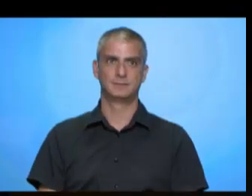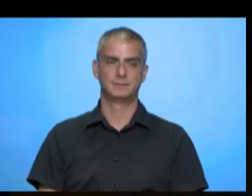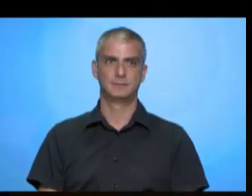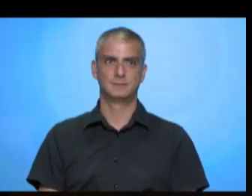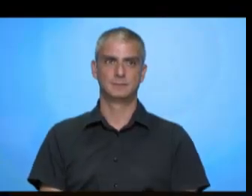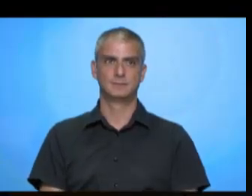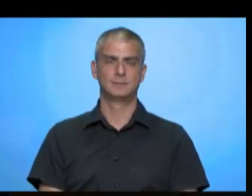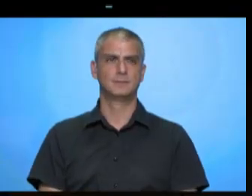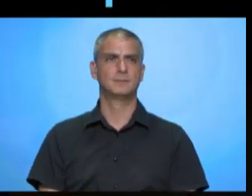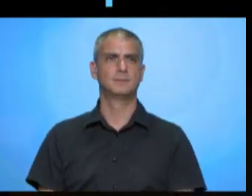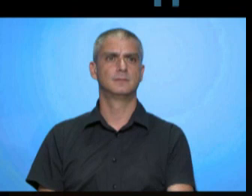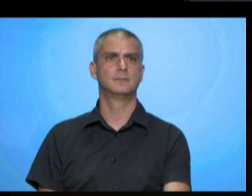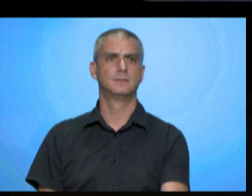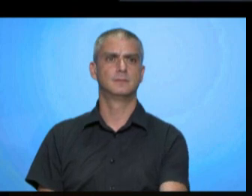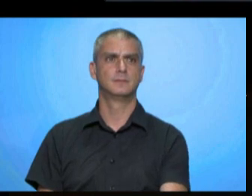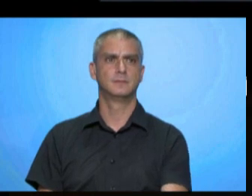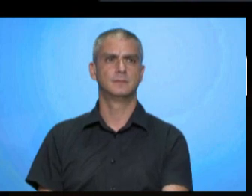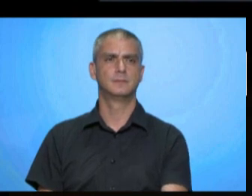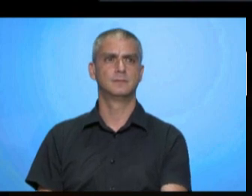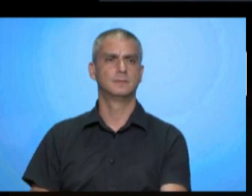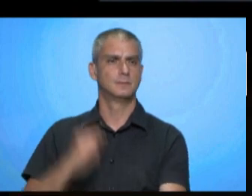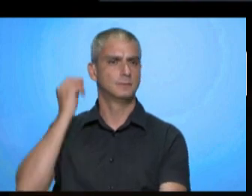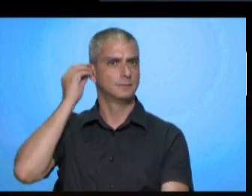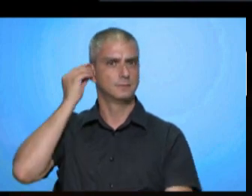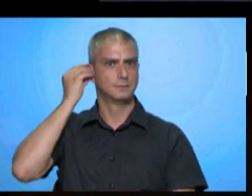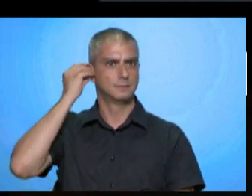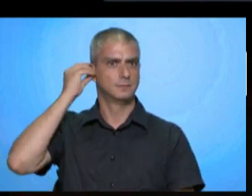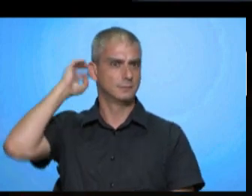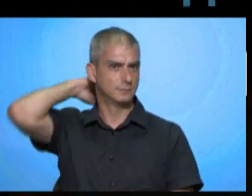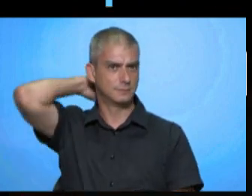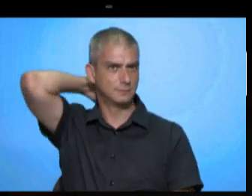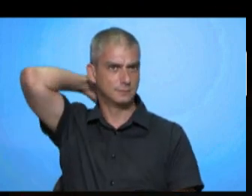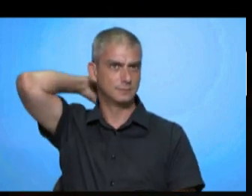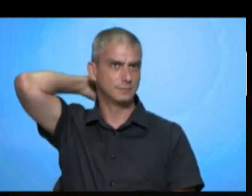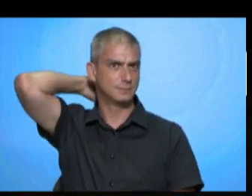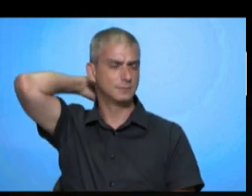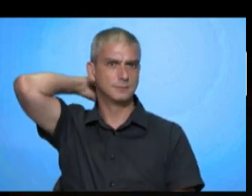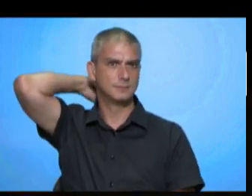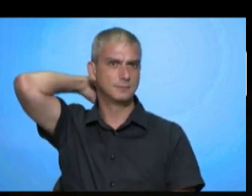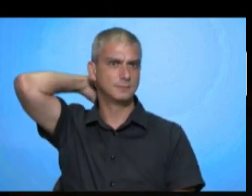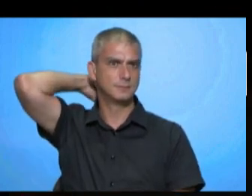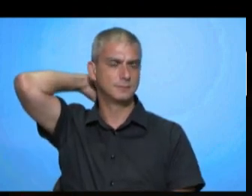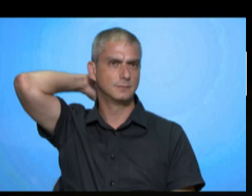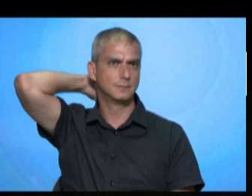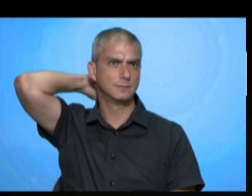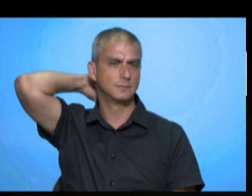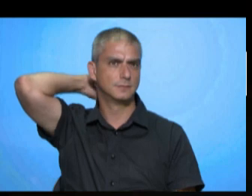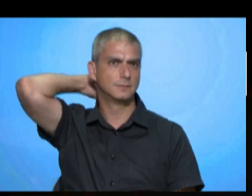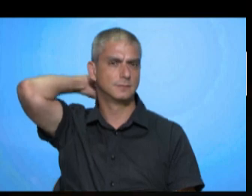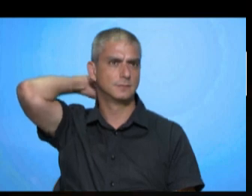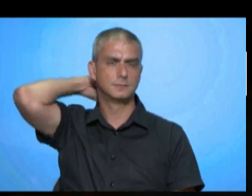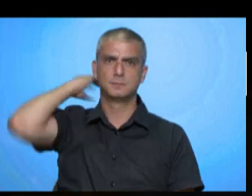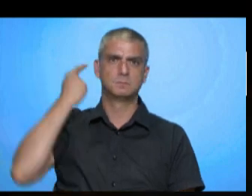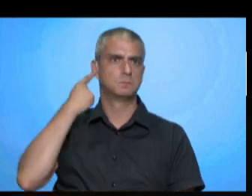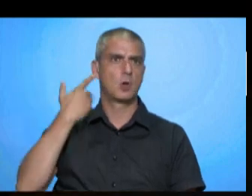נכון גאולה, ההלוויה הזאת קורית כאן בבית העלמין בתל מונד לפני שעה קלה. הלווייתה של אופירה חיים בת ה-56